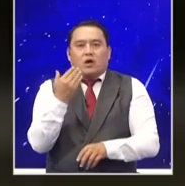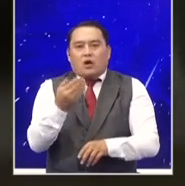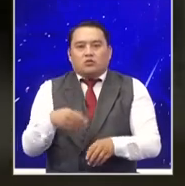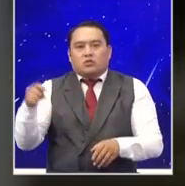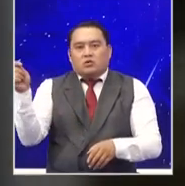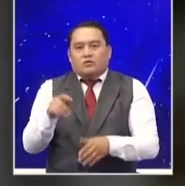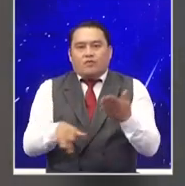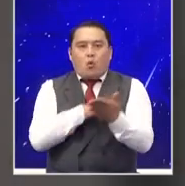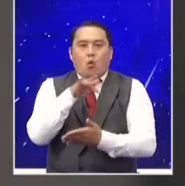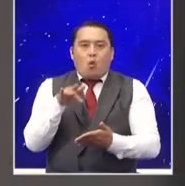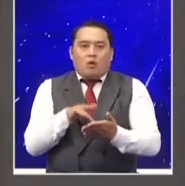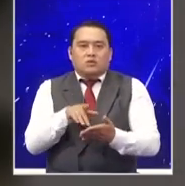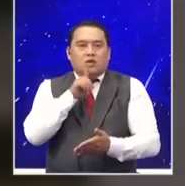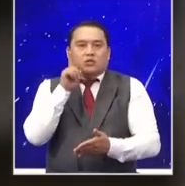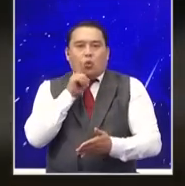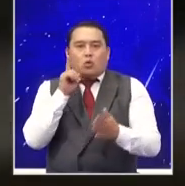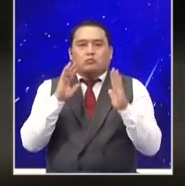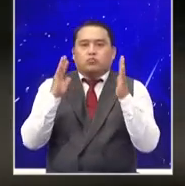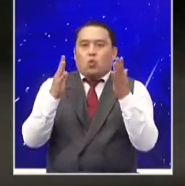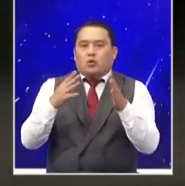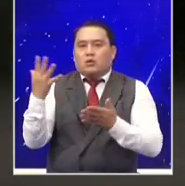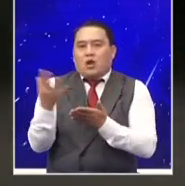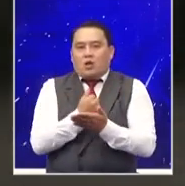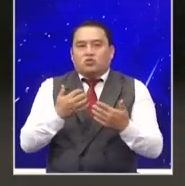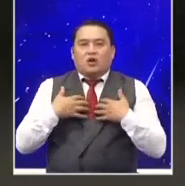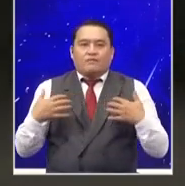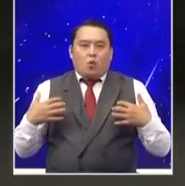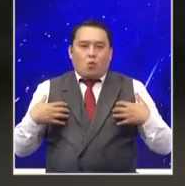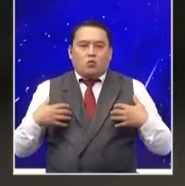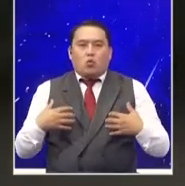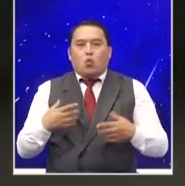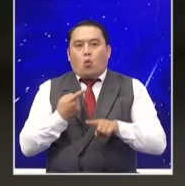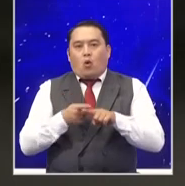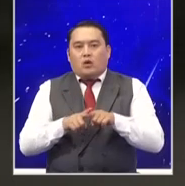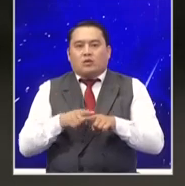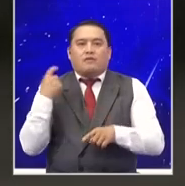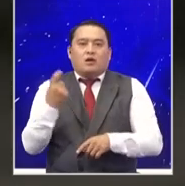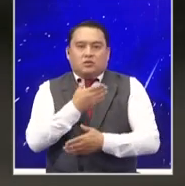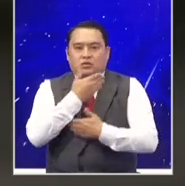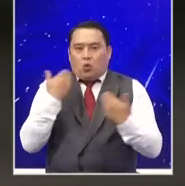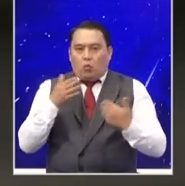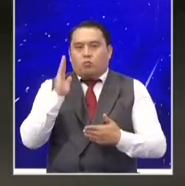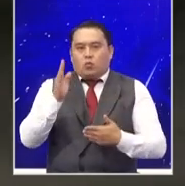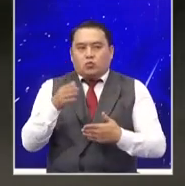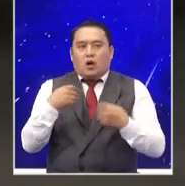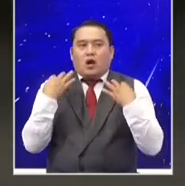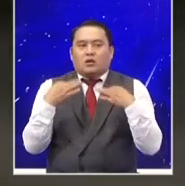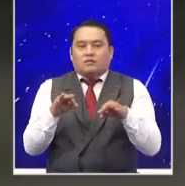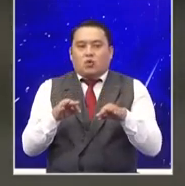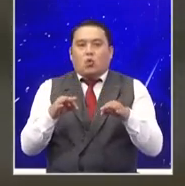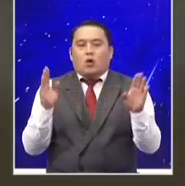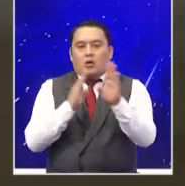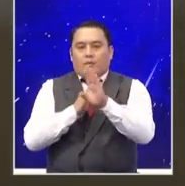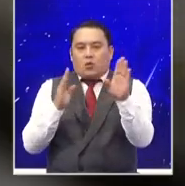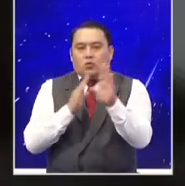которые зашли в город со стороны зеленого пояса. В случае нахождения животных без каких-либо увечий и отсутствия владельцев, они будут отпущены в естественную